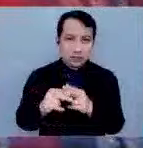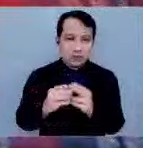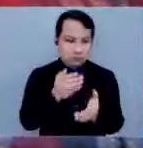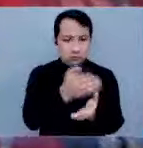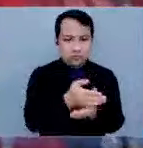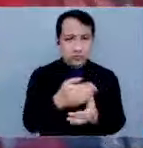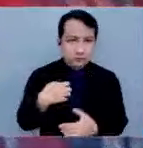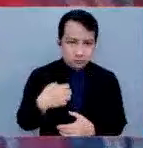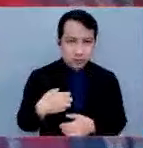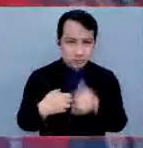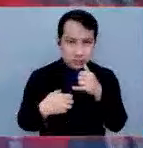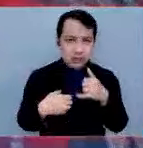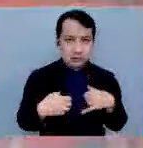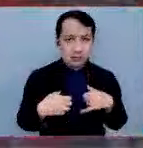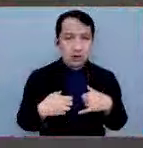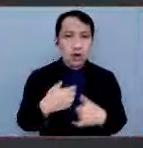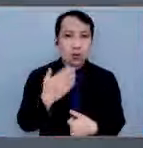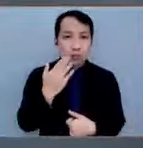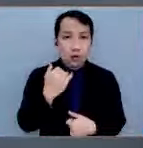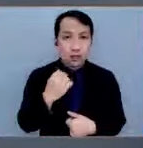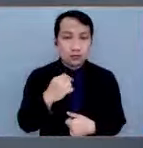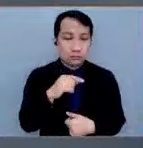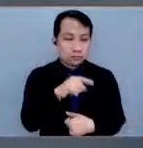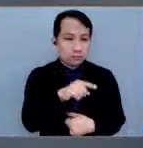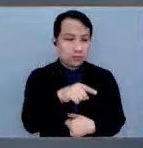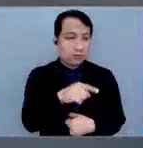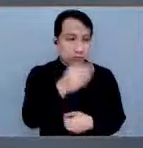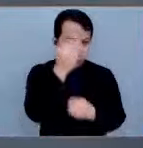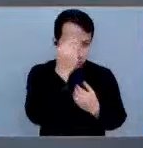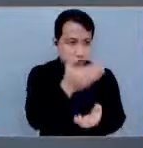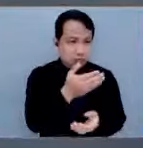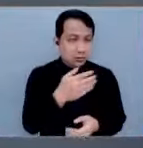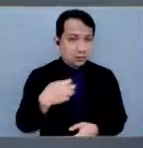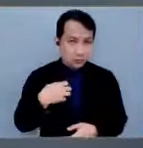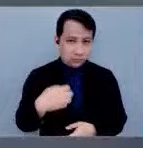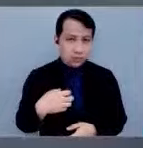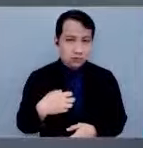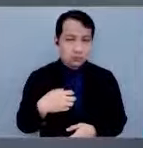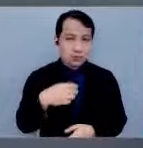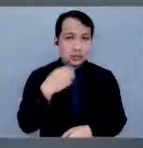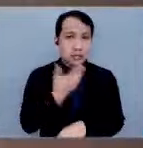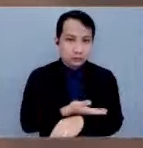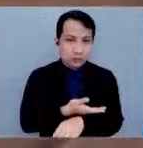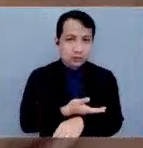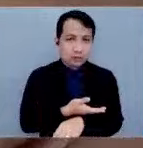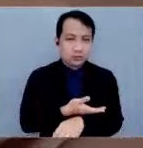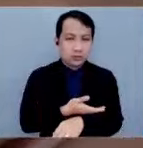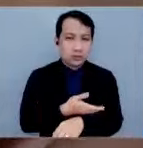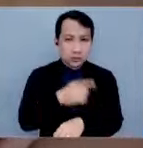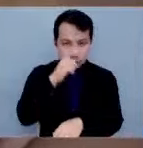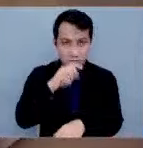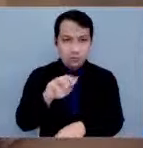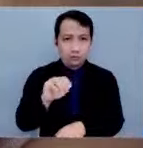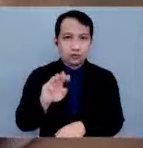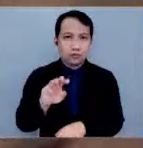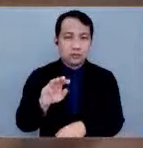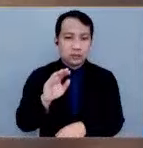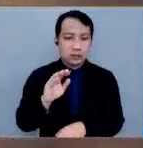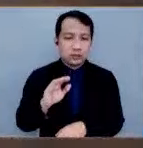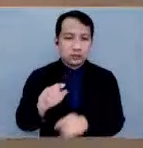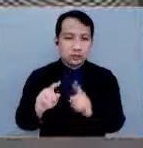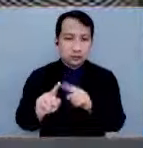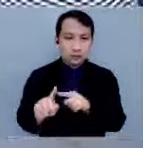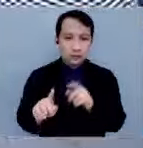kahapon. Isinumbong niya ang umano'y panggagahasa sa 14 anyos at grade 7 student niyang anak na si Alias